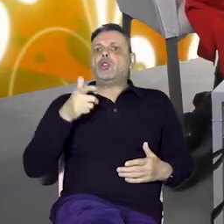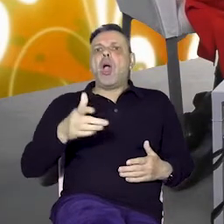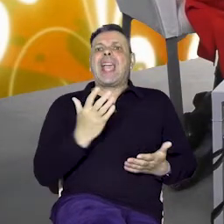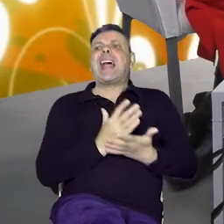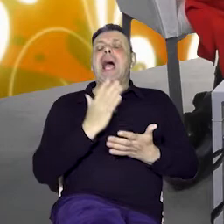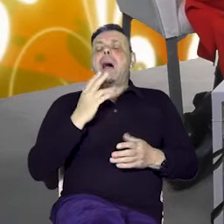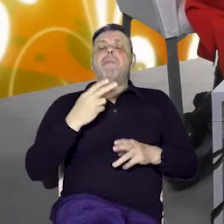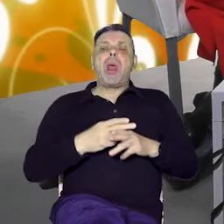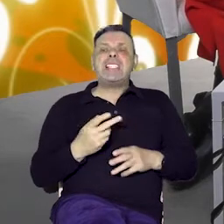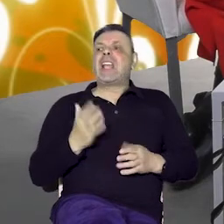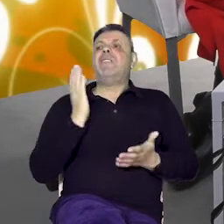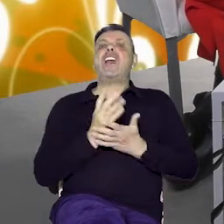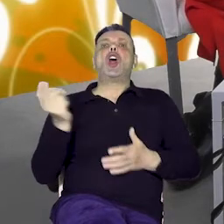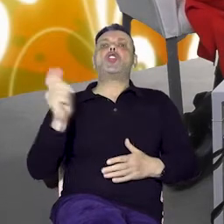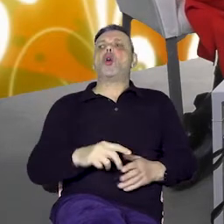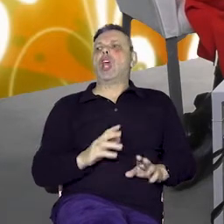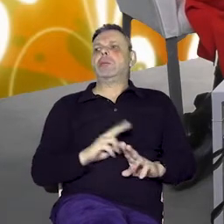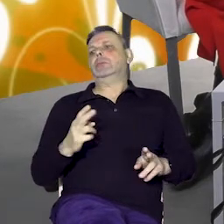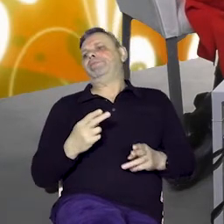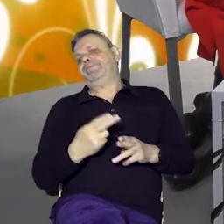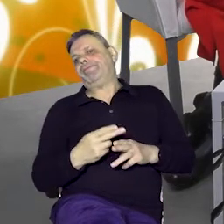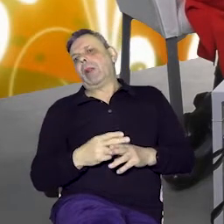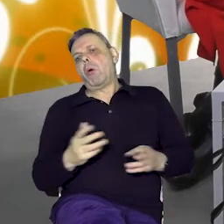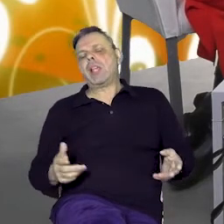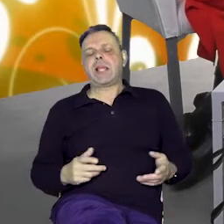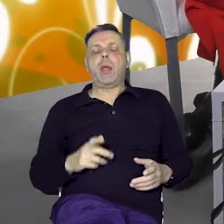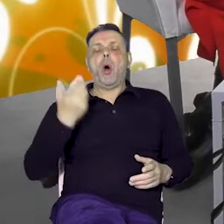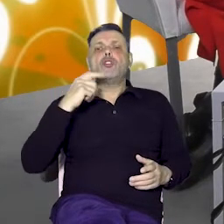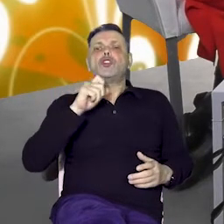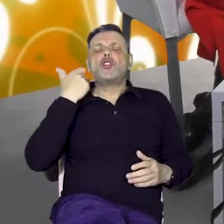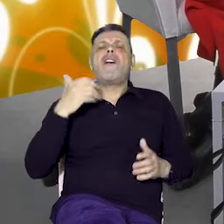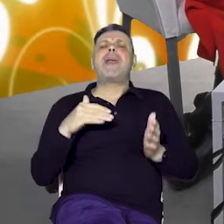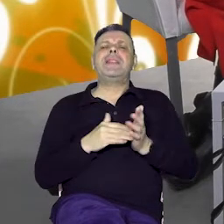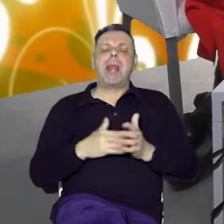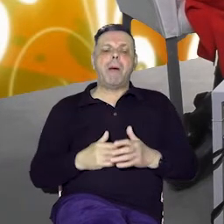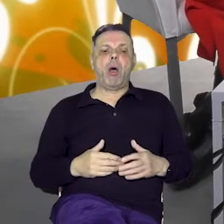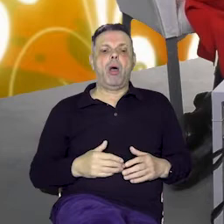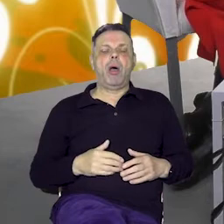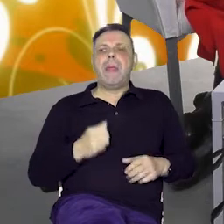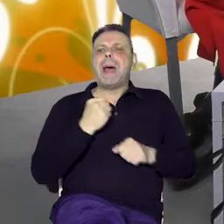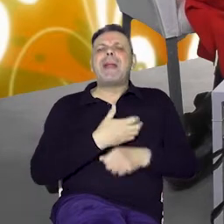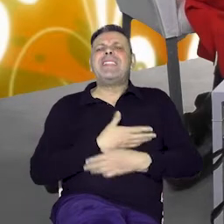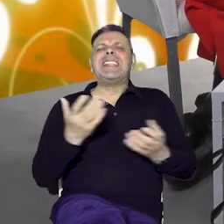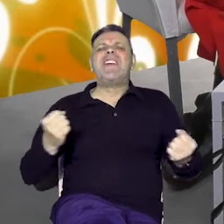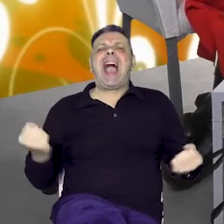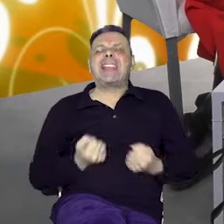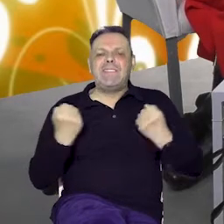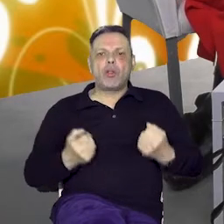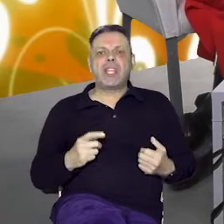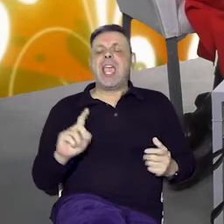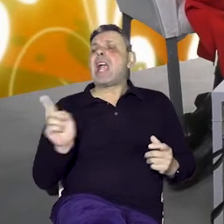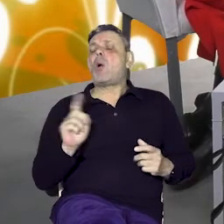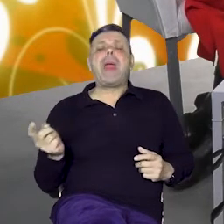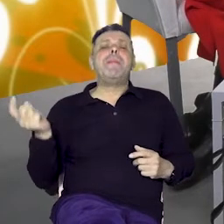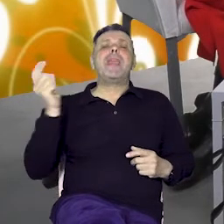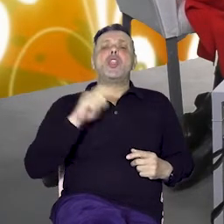dođe do nefrologa, pa bolesnik bi, odnosno čovjek, bi trebao poduzeti sve aktivnosti da ne dođe, da ne